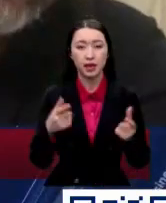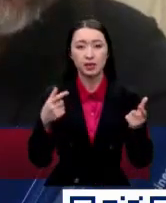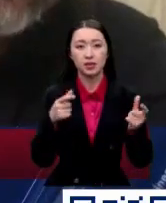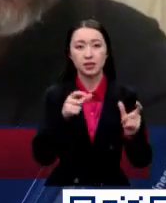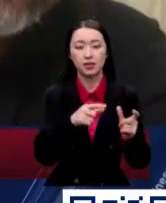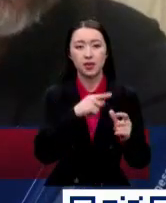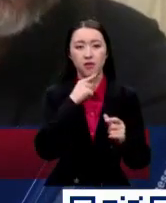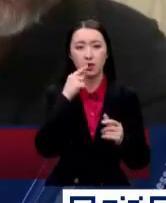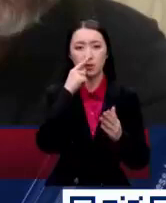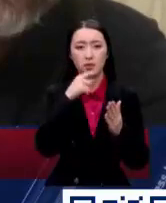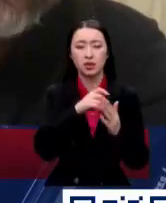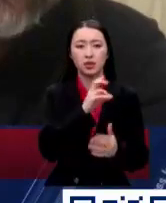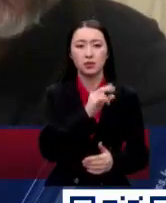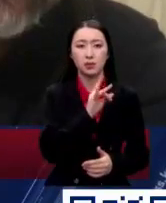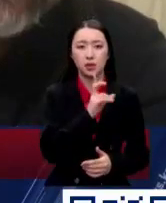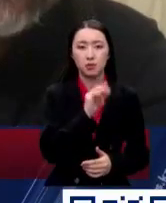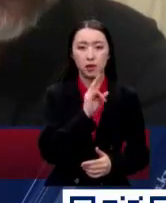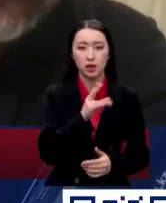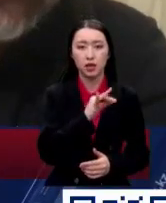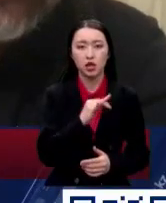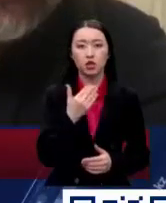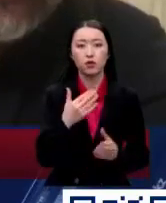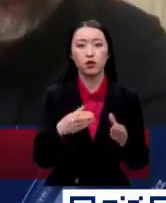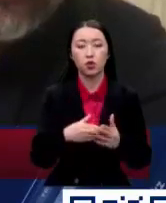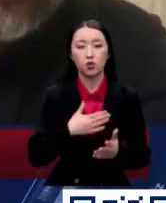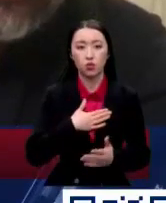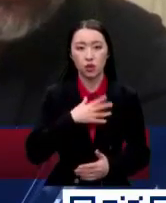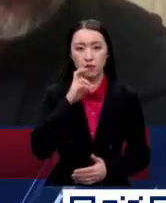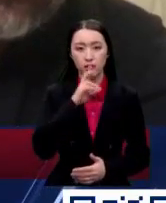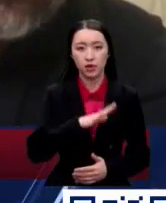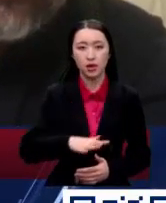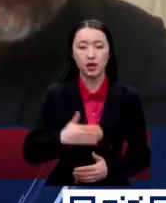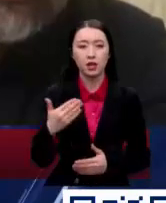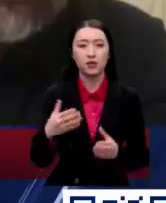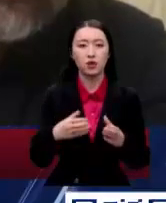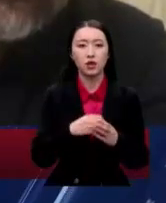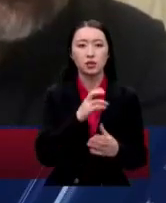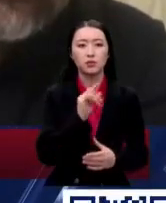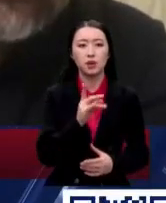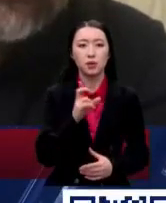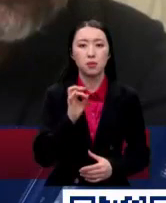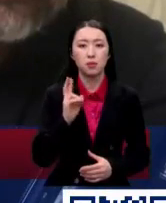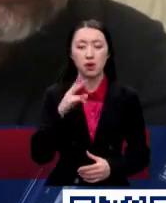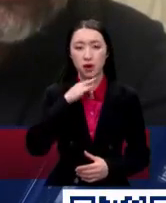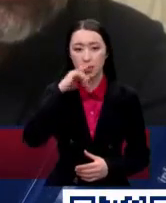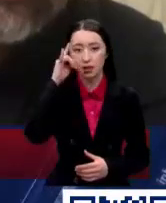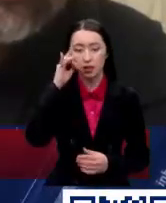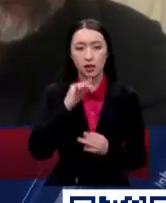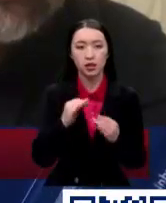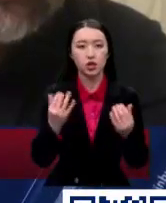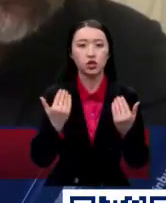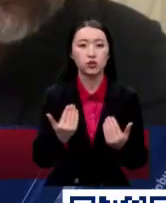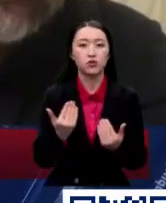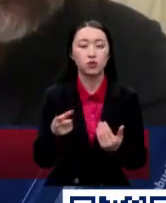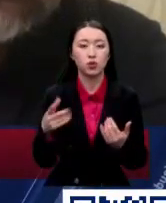в Россию Сбербанк и его дочки. У нас, кстати, вот в стране находится их дочерняя компания Сбербанк Казахстан. И сегодня они